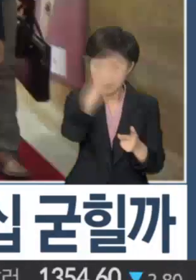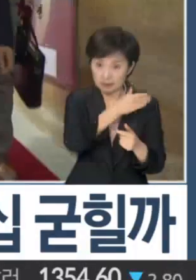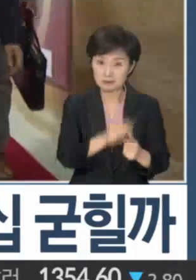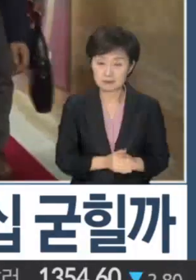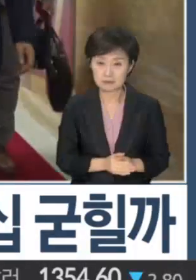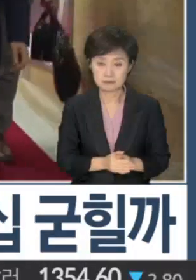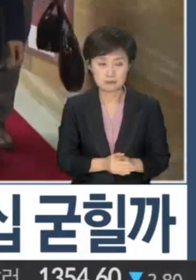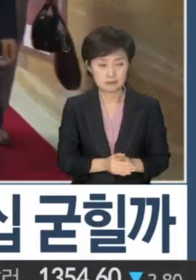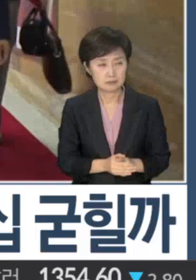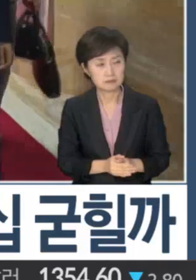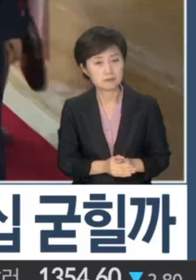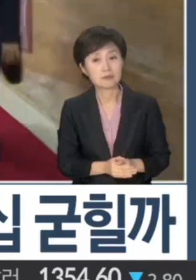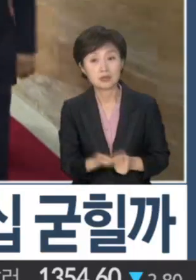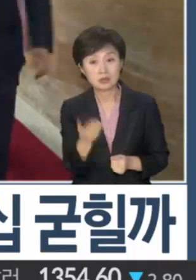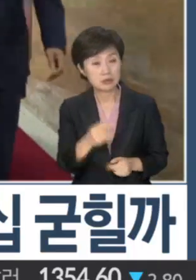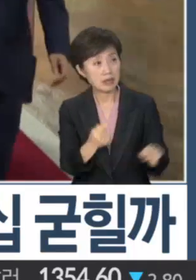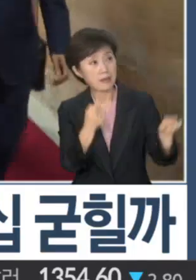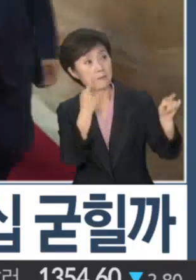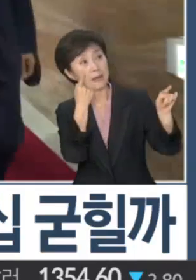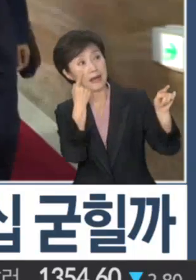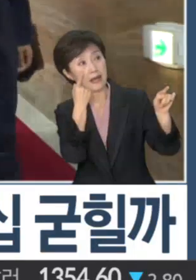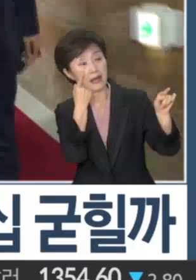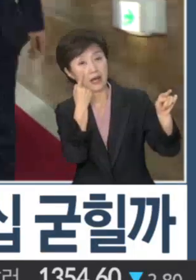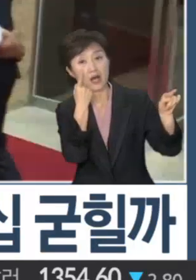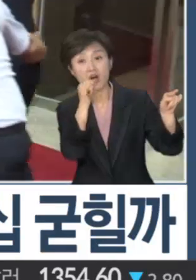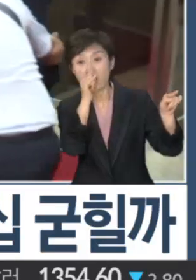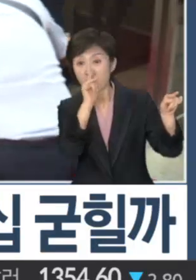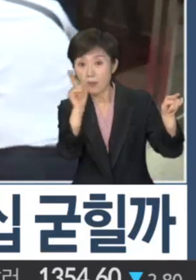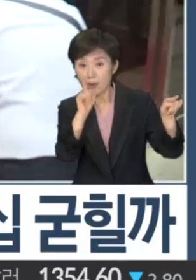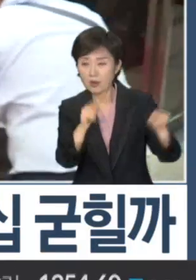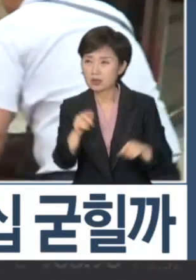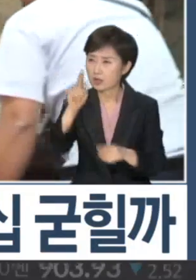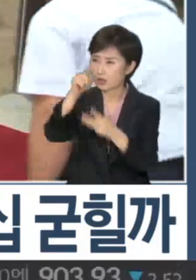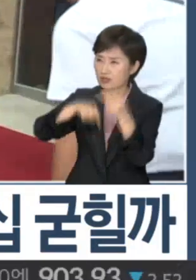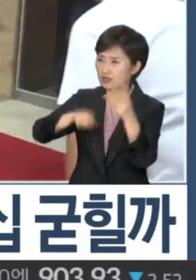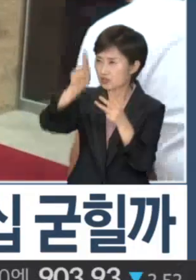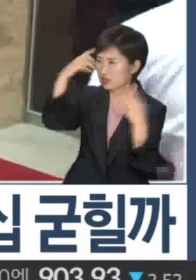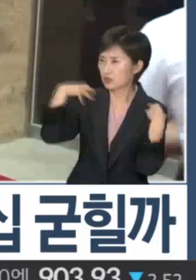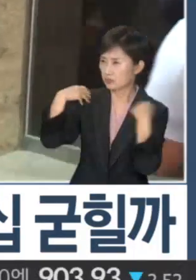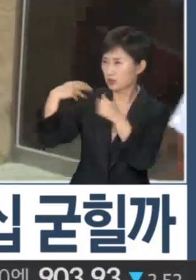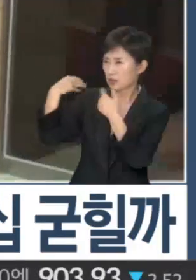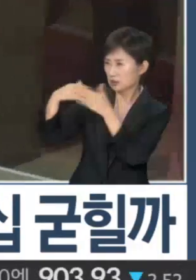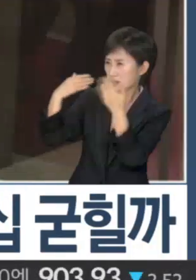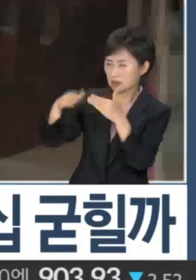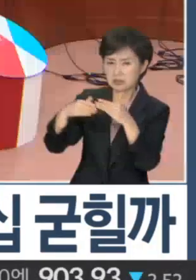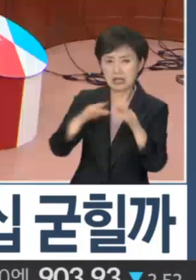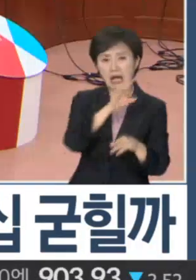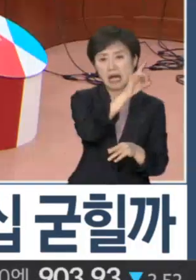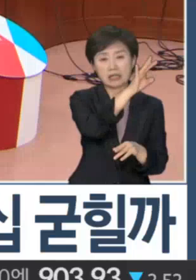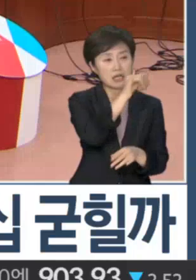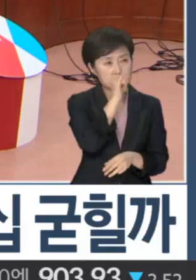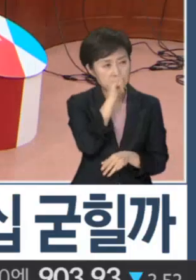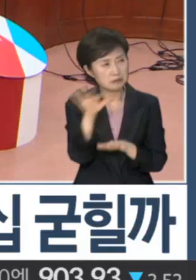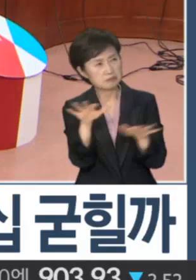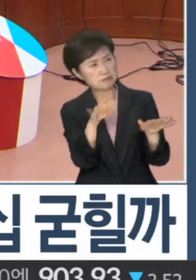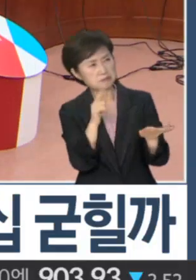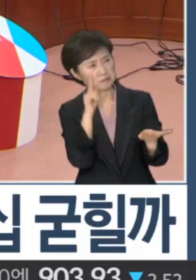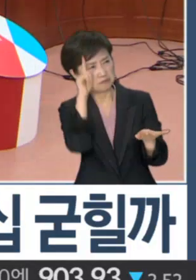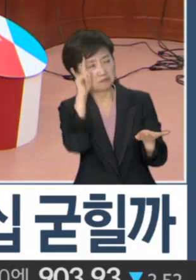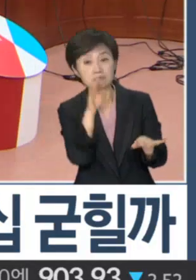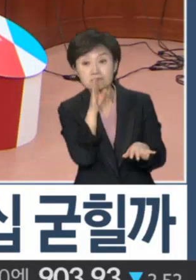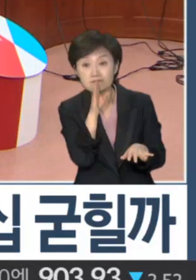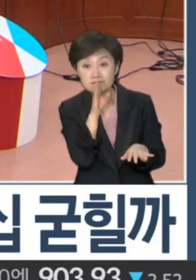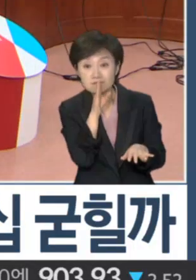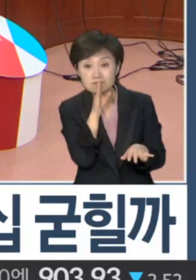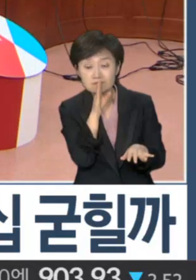덩그러니 정권에 대해서 정말 입에 담을 수 없는 험담으로 걸려있는 현수막들을 국민들이 지켜보게 된다면 민주당을 대상으로 그렇게 고운